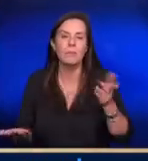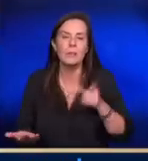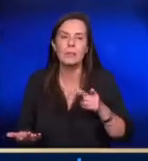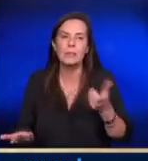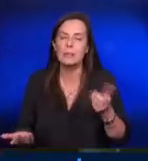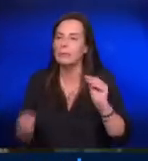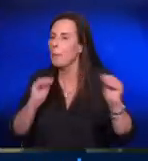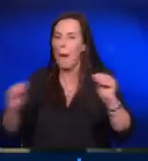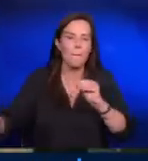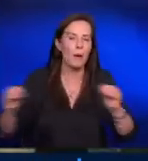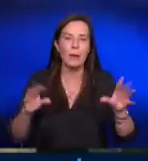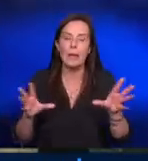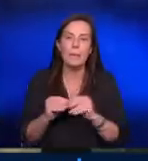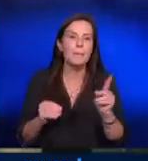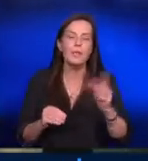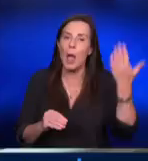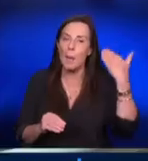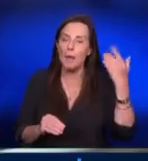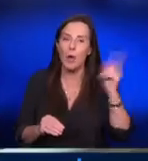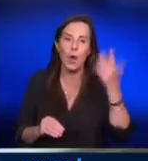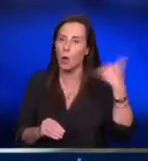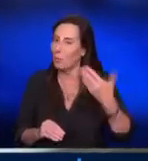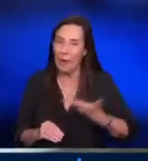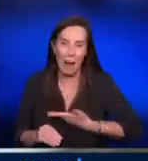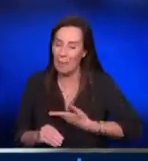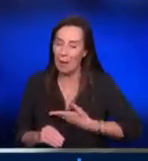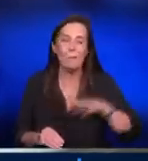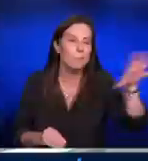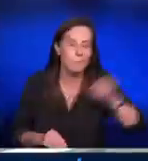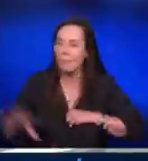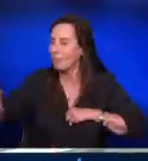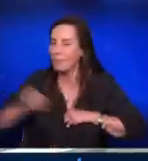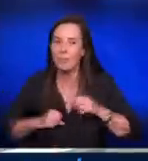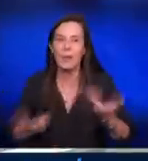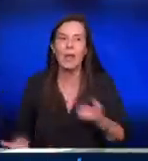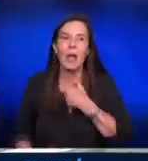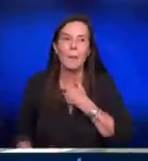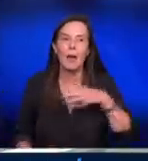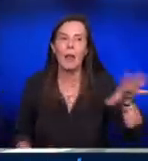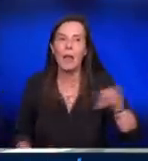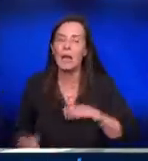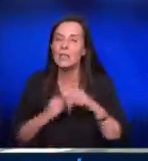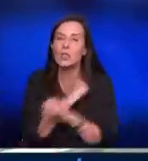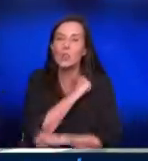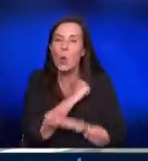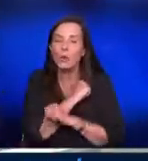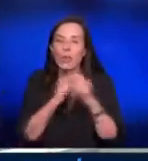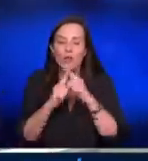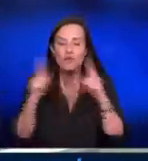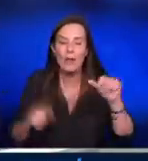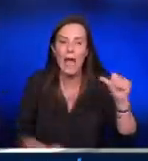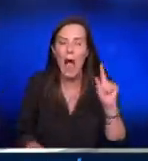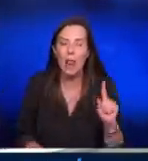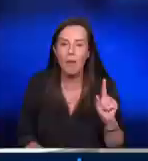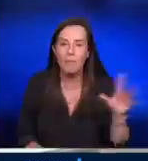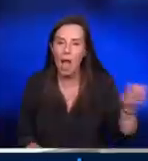לסתום חורים באמצעות מי שבעבר לא היו מתקבלים ללמד בכיתות. נאלצתי לקחת סטודנטית שנה א'